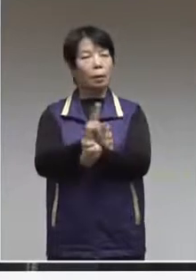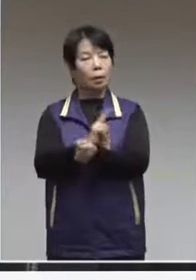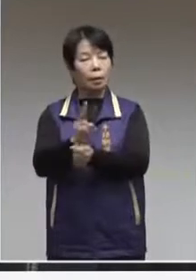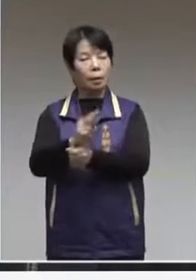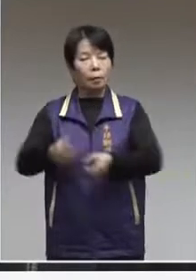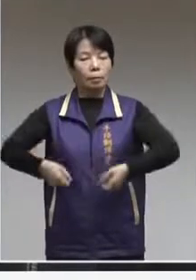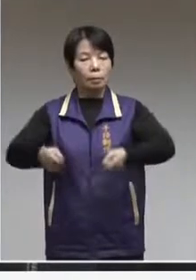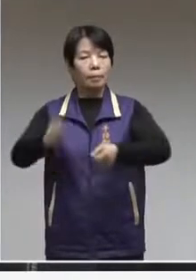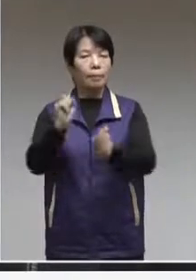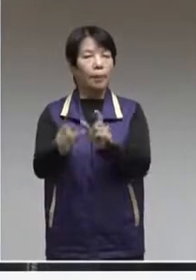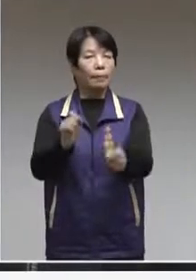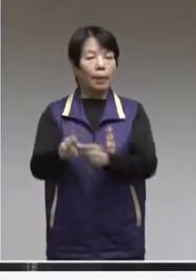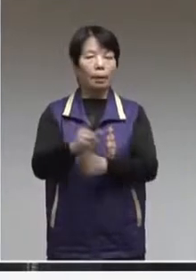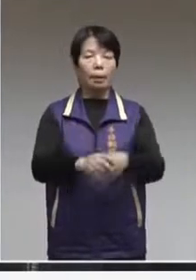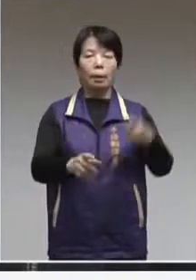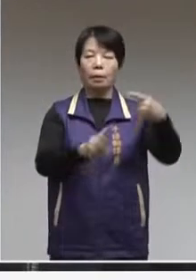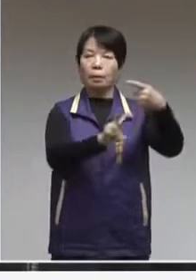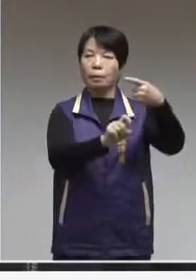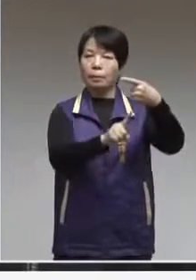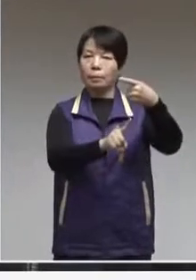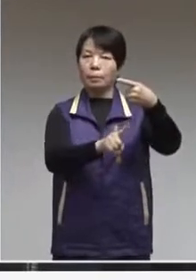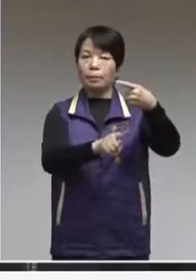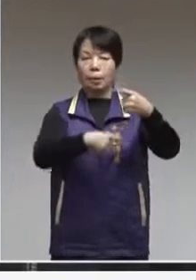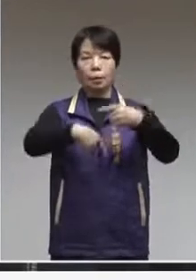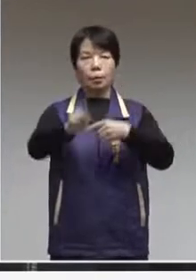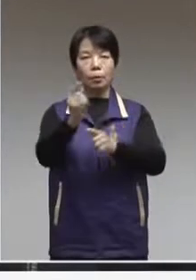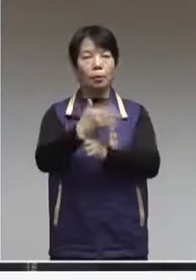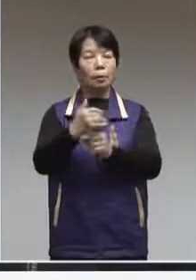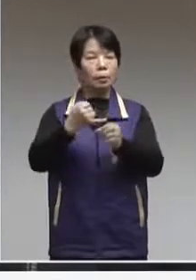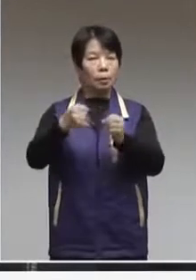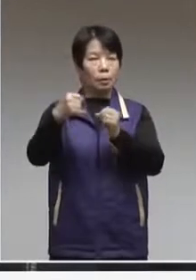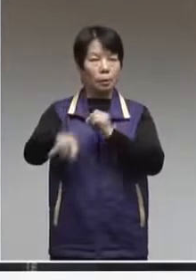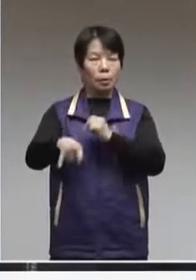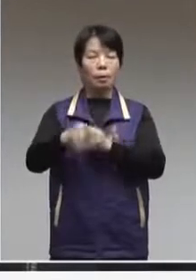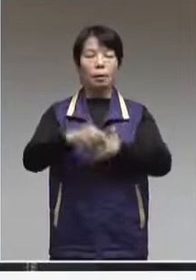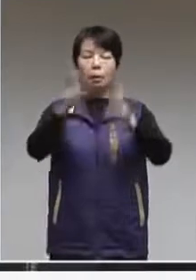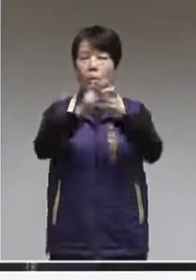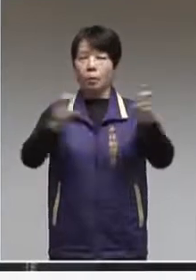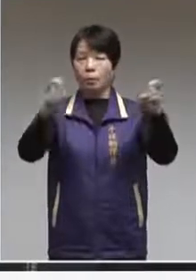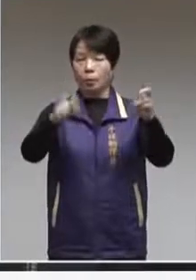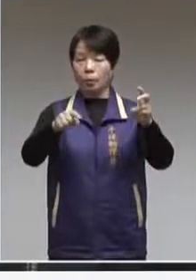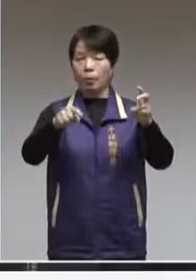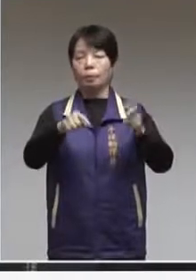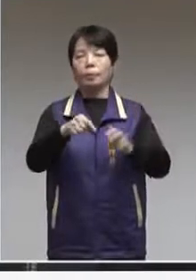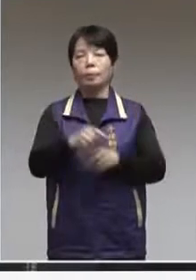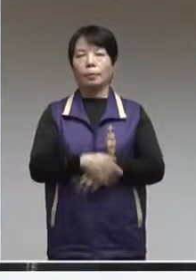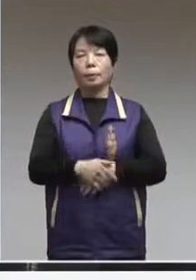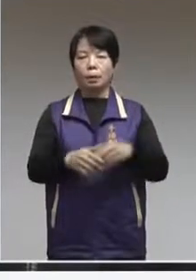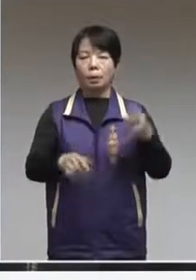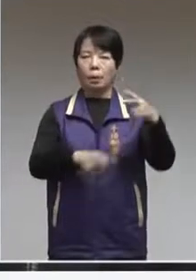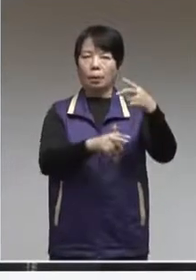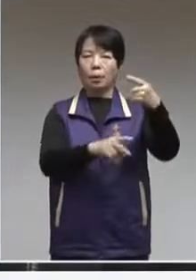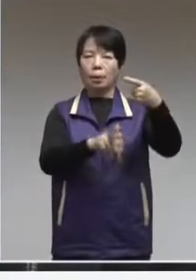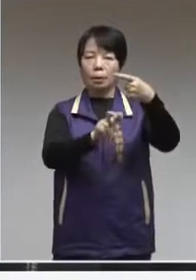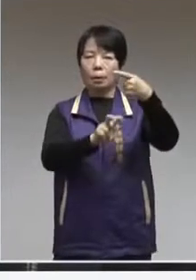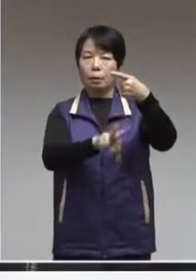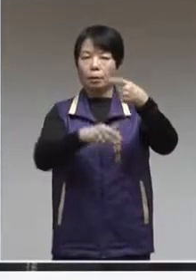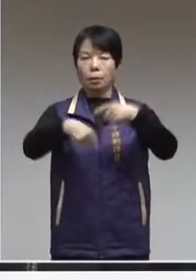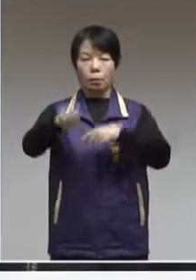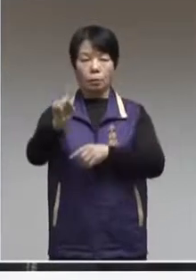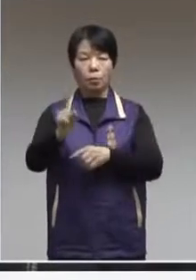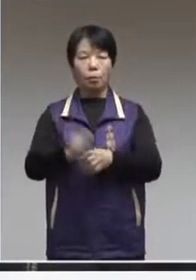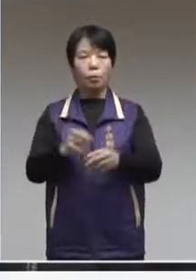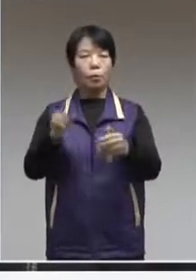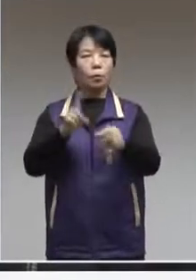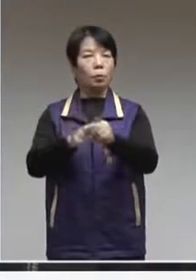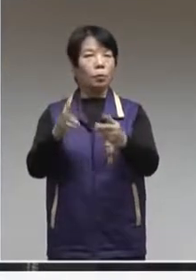，买东西，那1月21号是到旗津区广济宫的家庭礼法这边，22号是到旗津区中